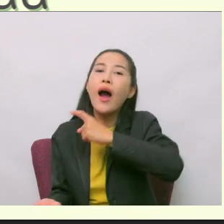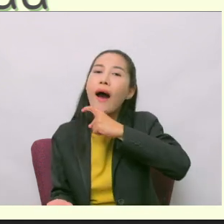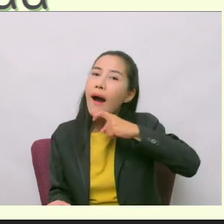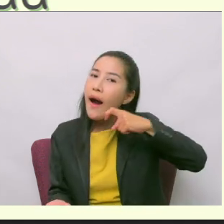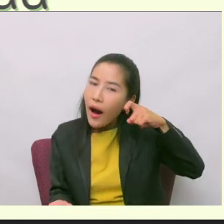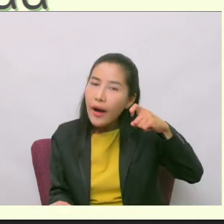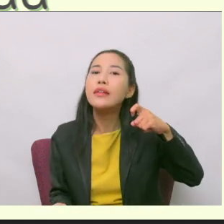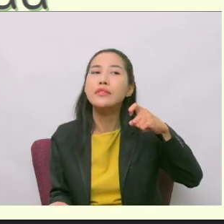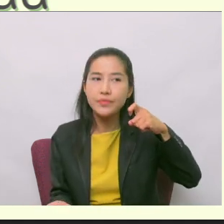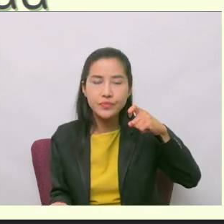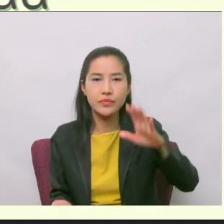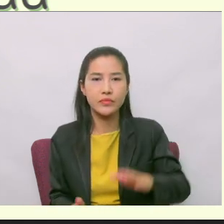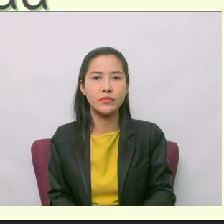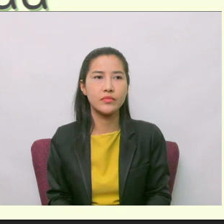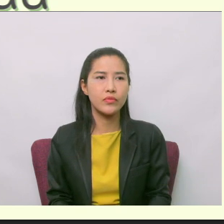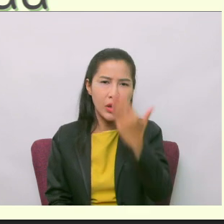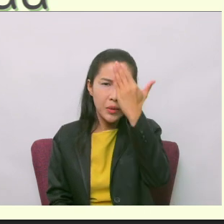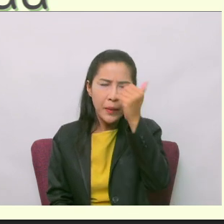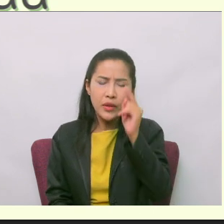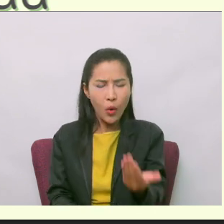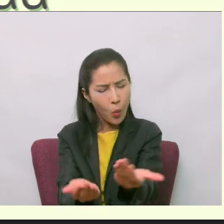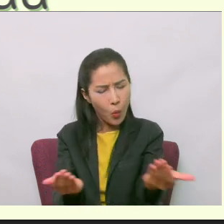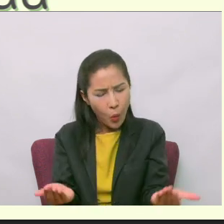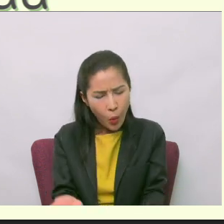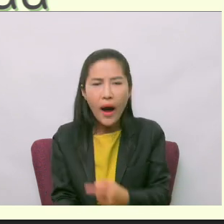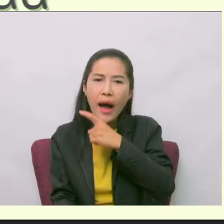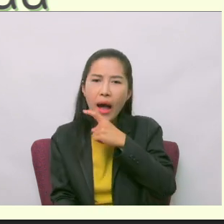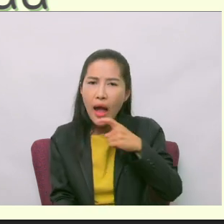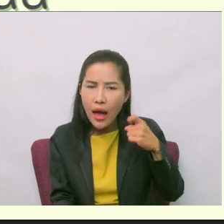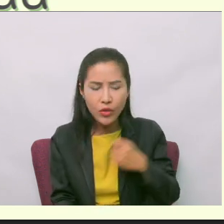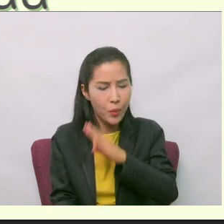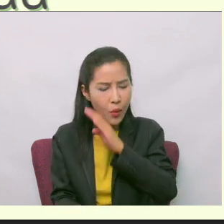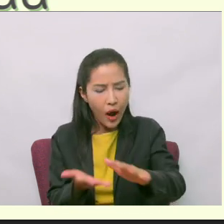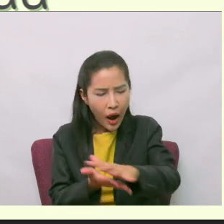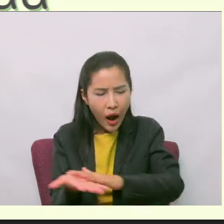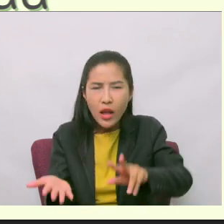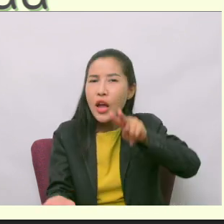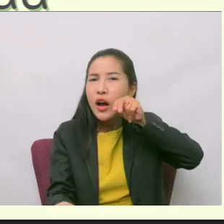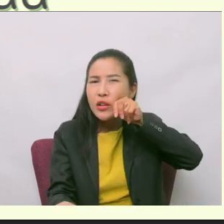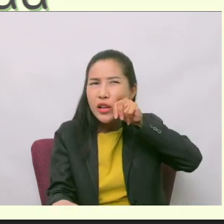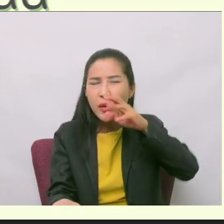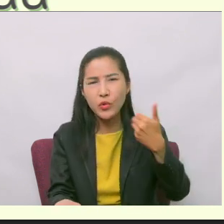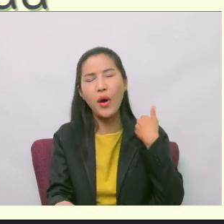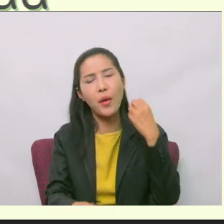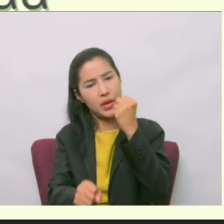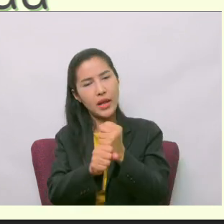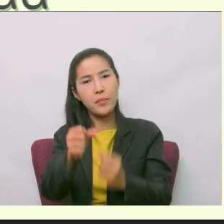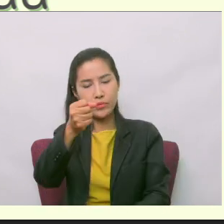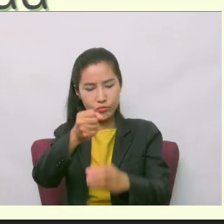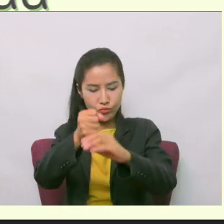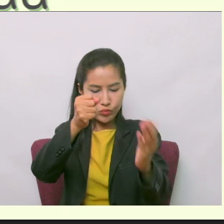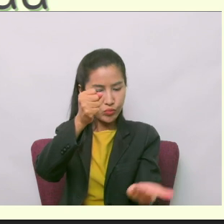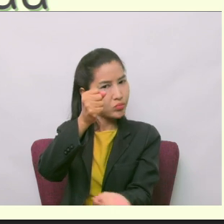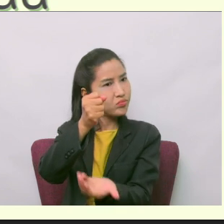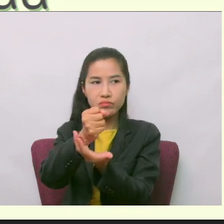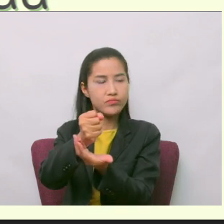ำเพราะถ้าเกิดว่าเราล้างแล้วยังมีน้ำอยู่แล้วเราเอามาทำลูกประคบนะคะมันก็จะ